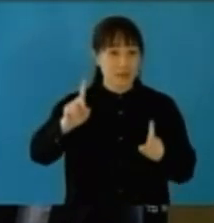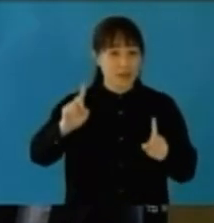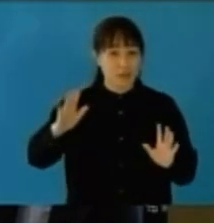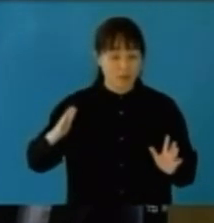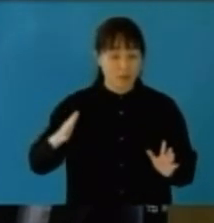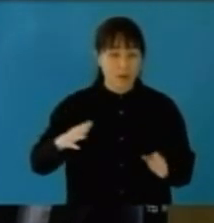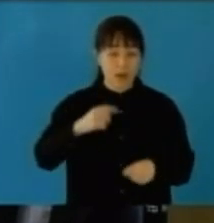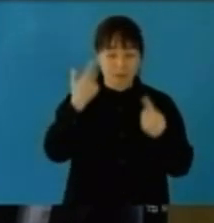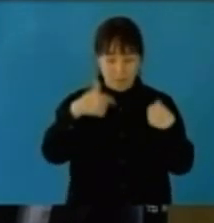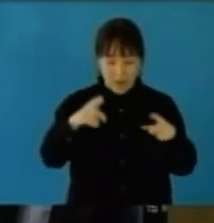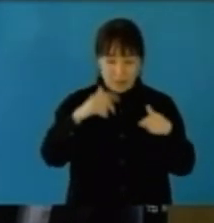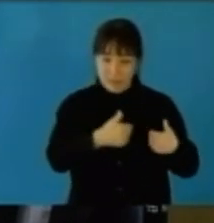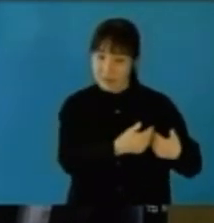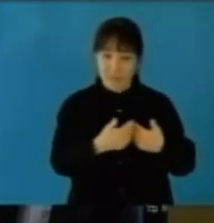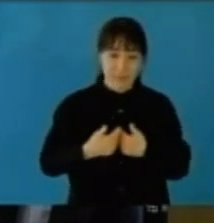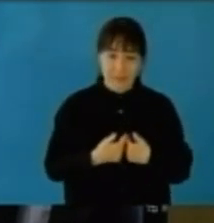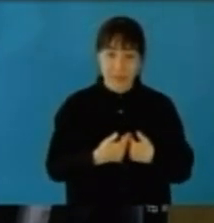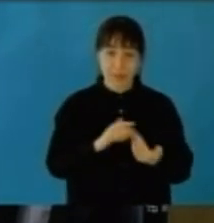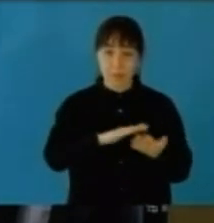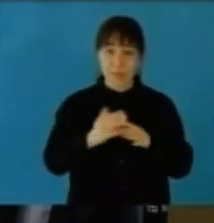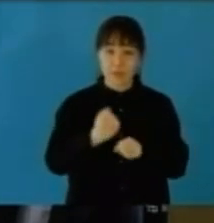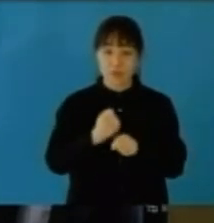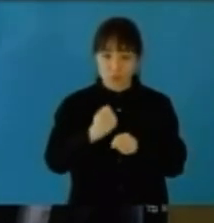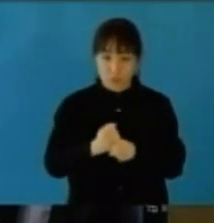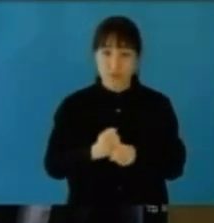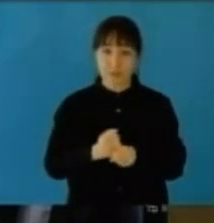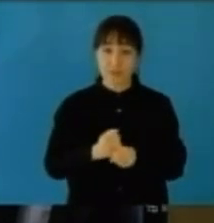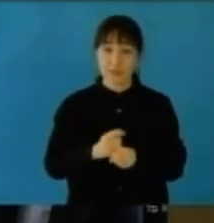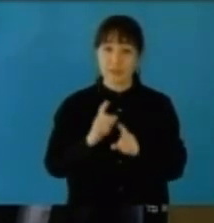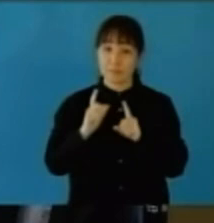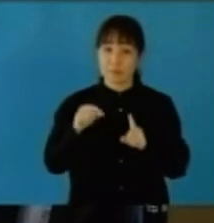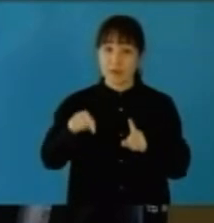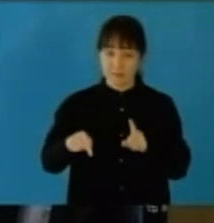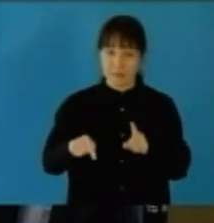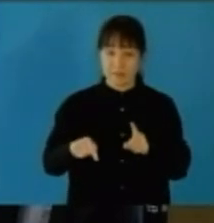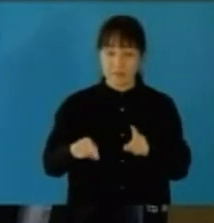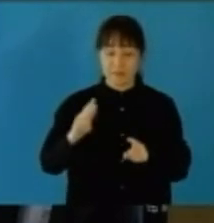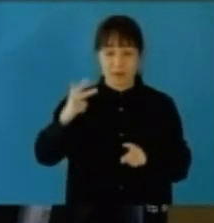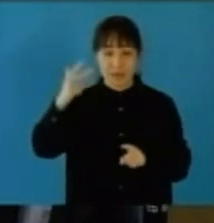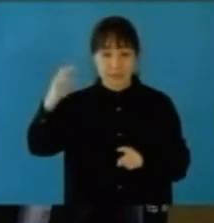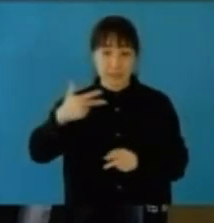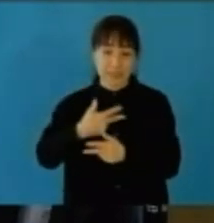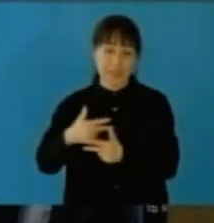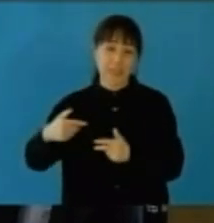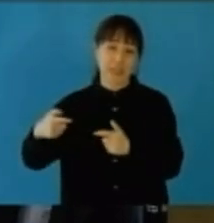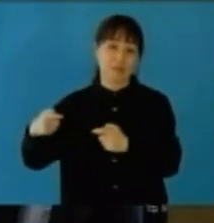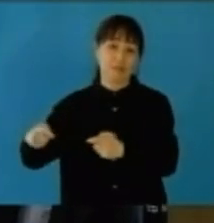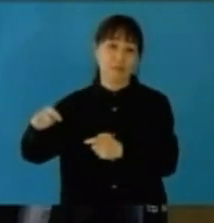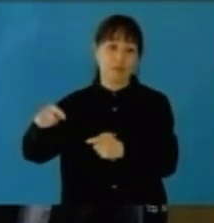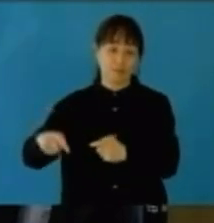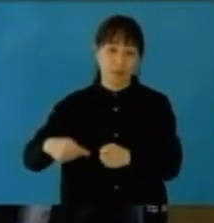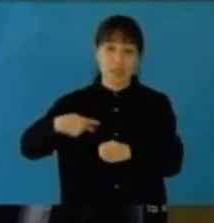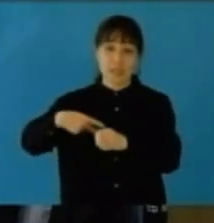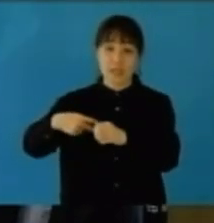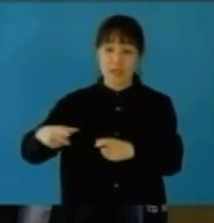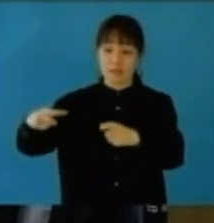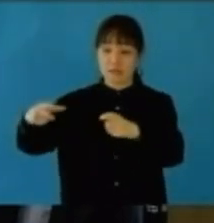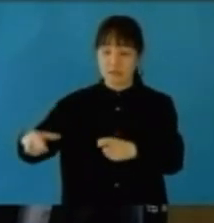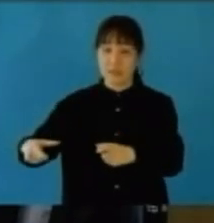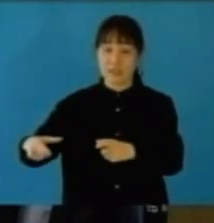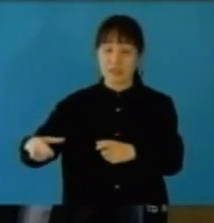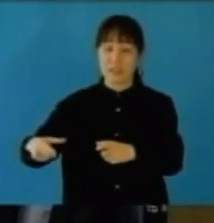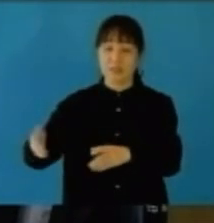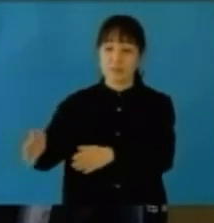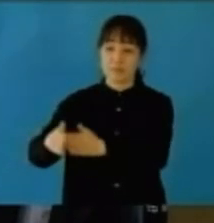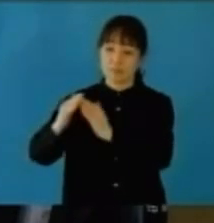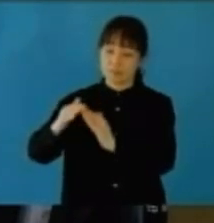わい空間とか、そういった話だったんですけれども、これ、仮定の話でございますけどね、今、鹿児島市が北埠頭の方でサッカーとスタジアムを整備をしていただけませんか